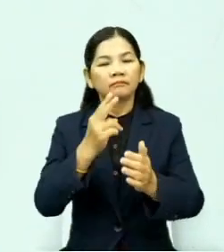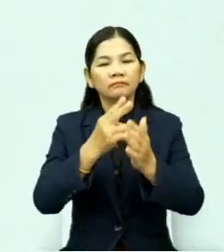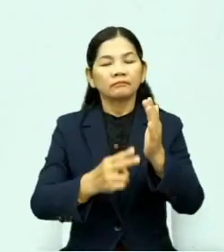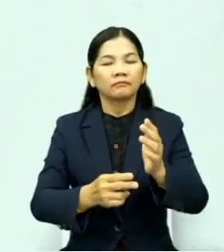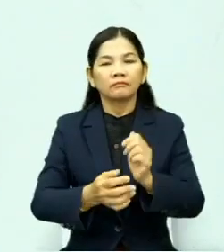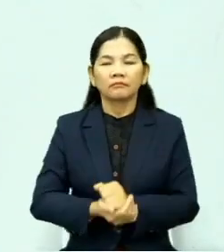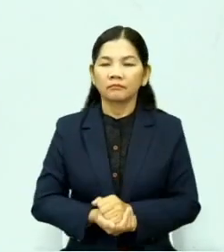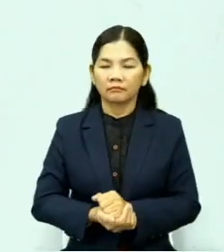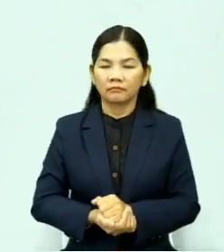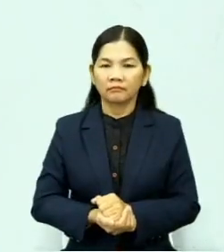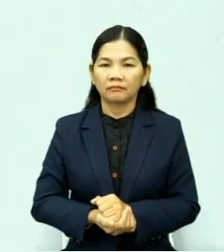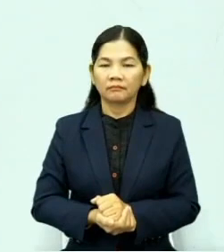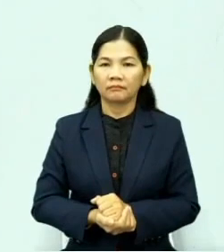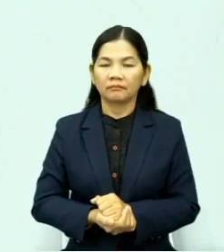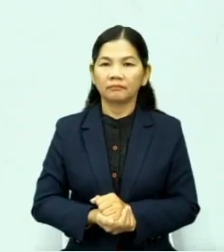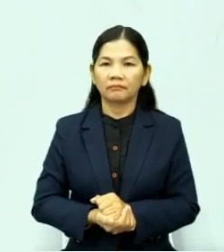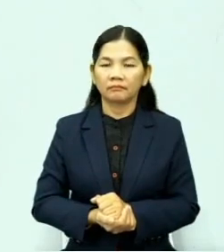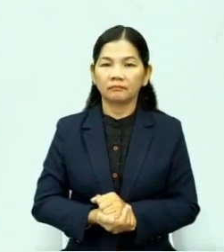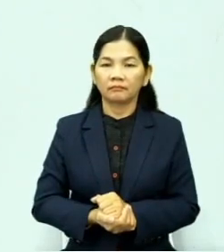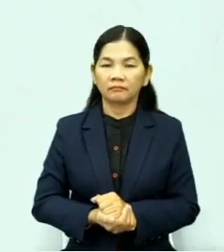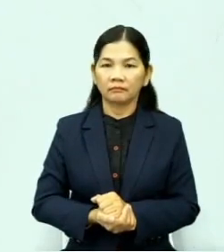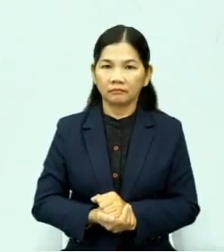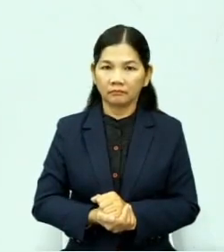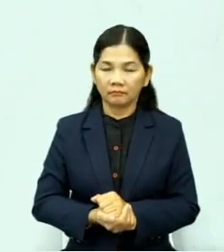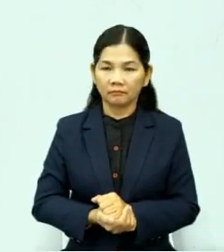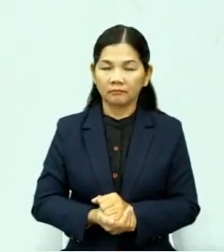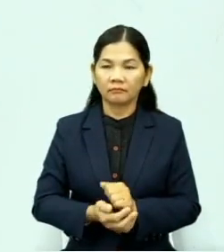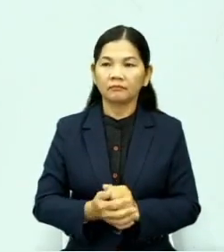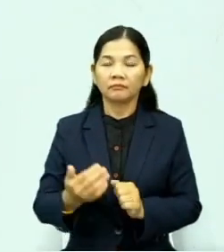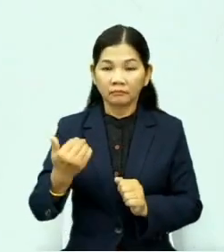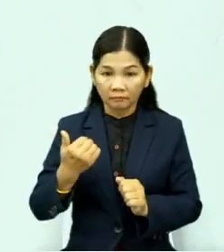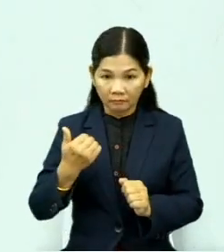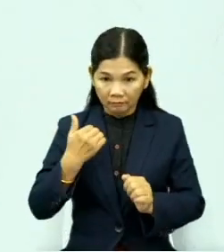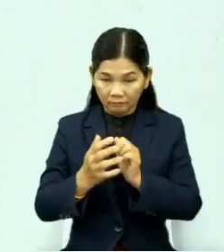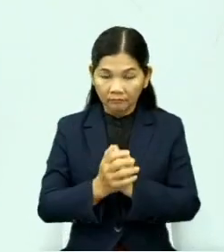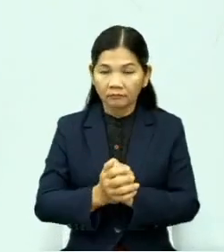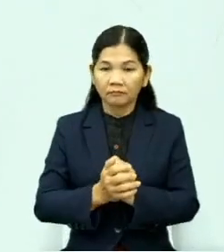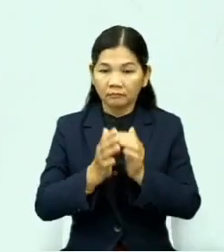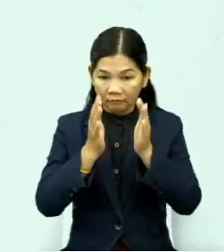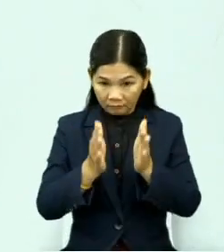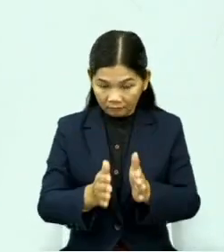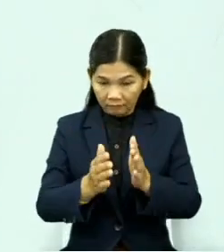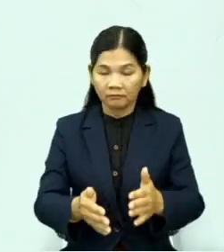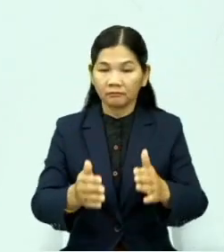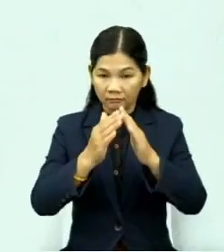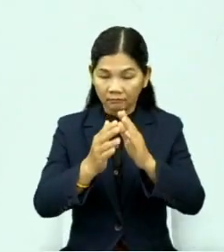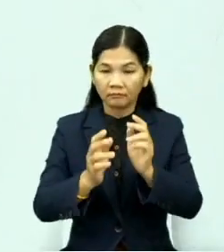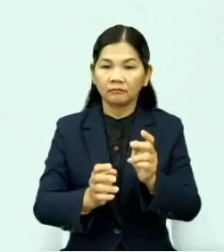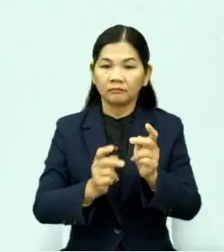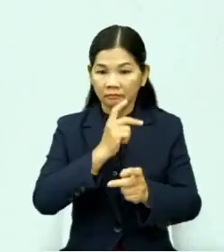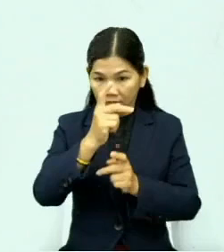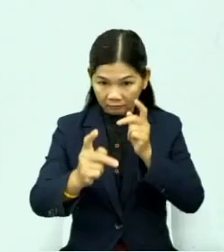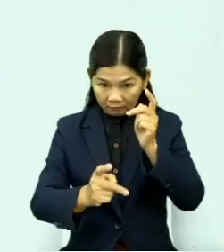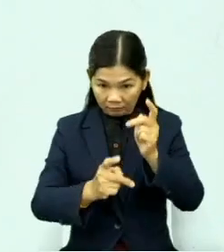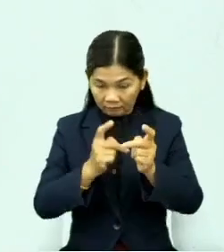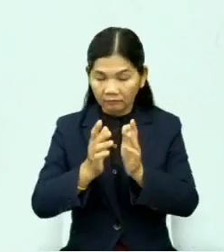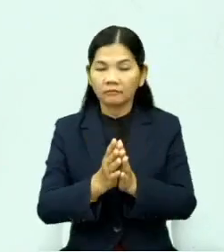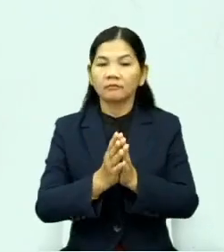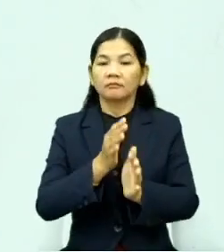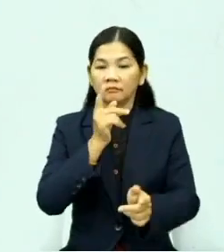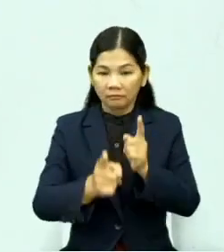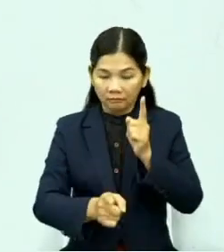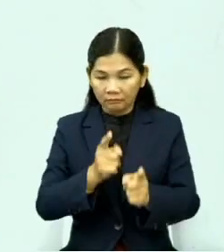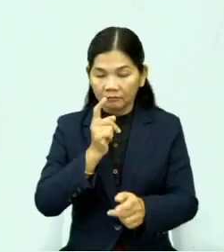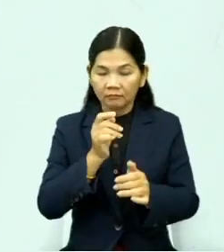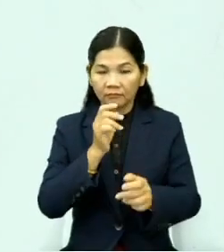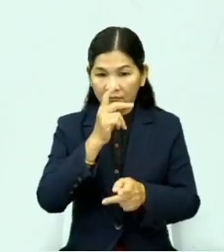សំណួរទី1ចាសំណួរទី1គឺគេសួរចាពីរអ្នកដែលបានបង្កើតចាបង្កើតអ្វីទៅកូន